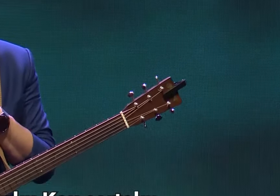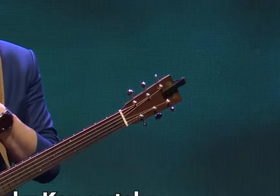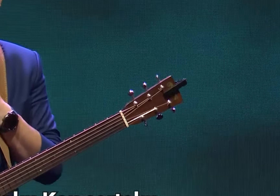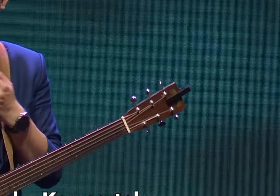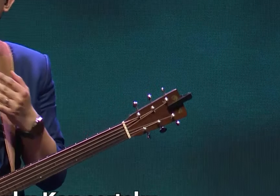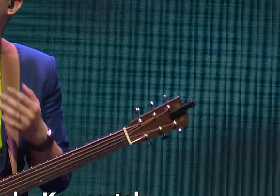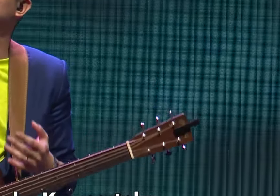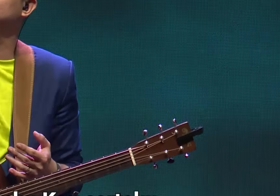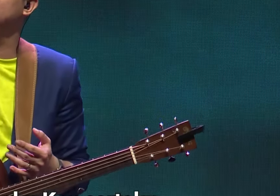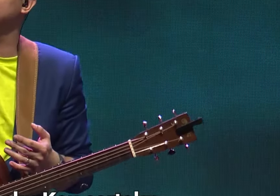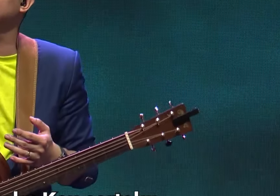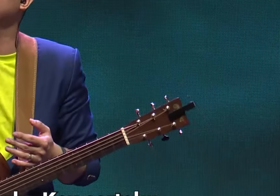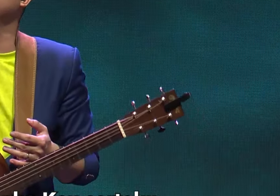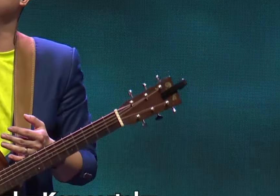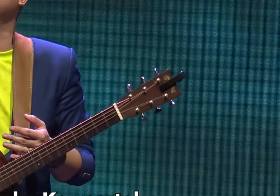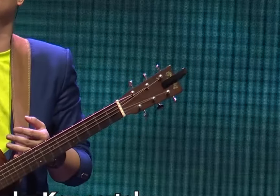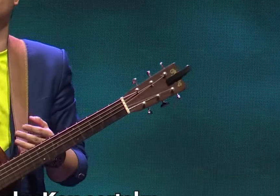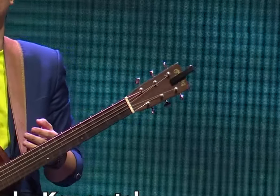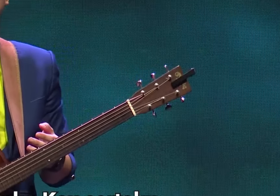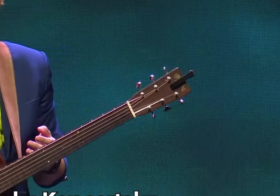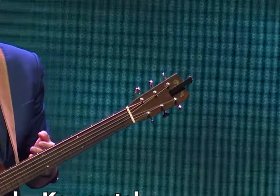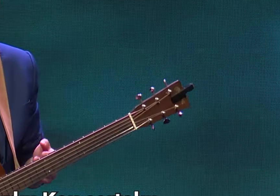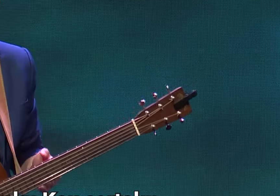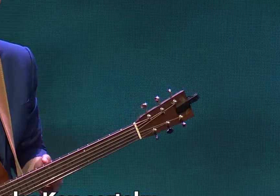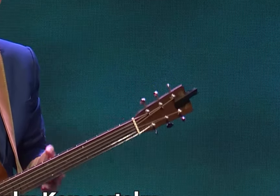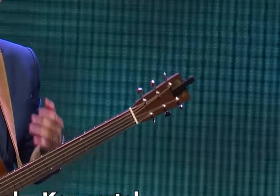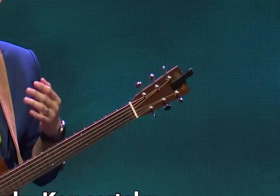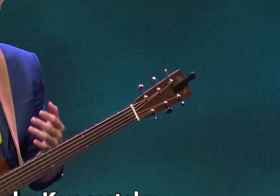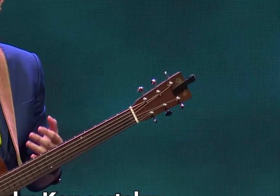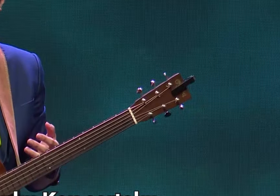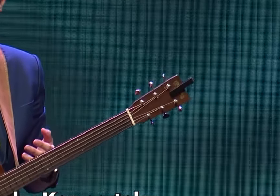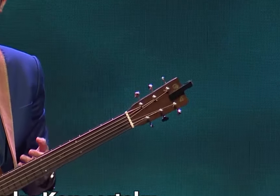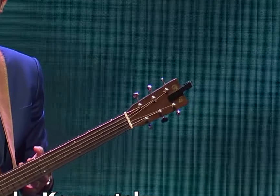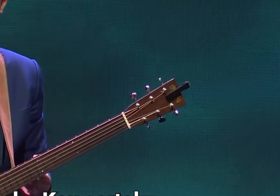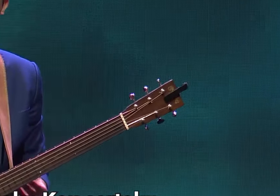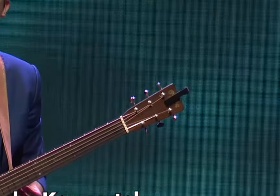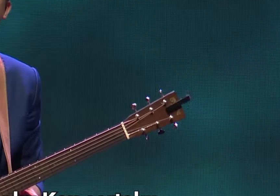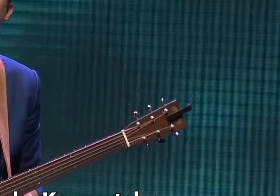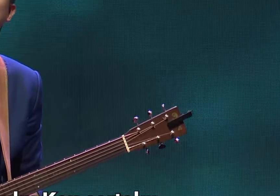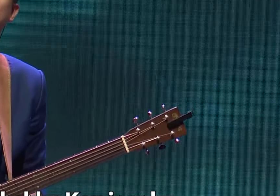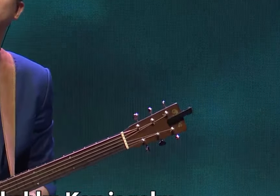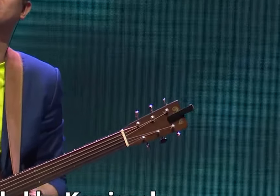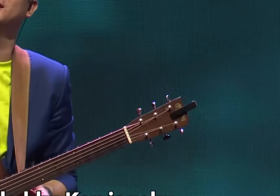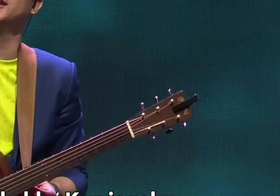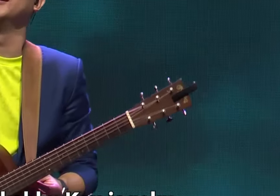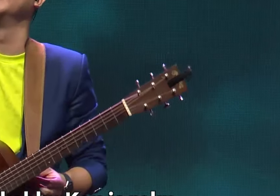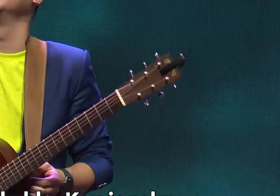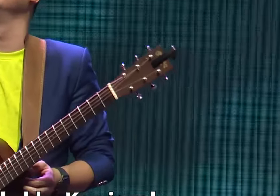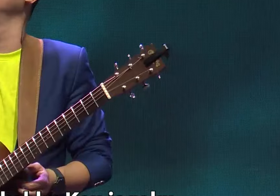Dalam kehidupanku, Kau sertaku.